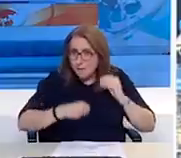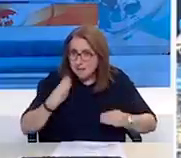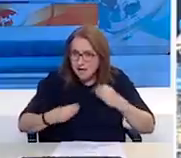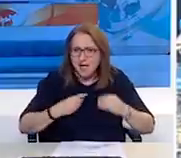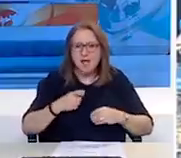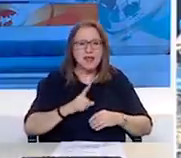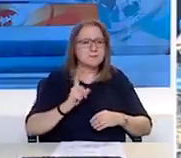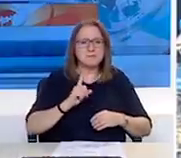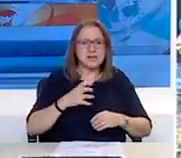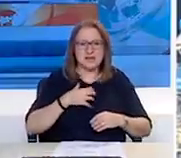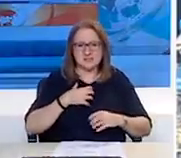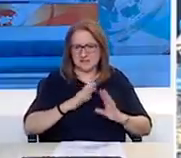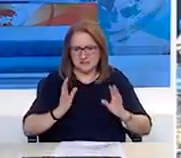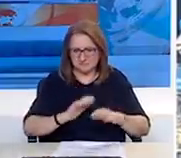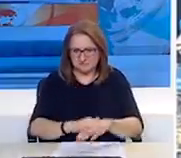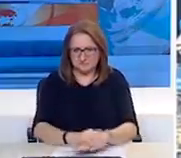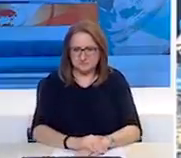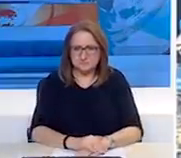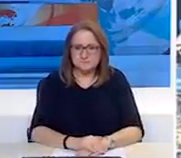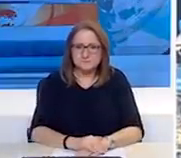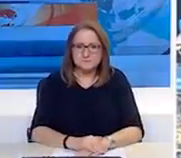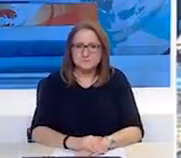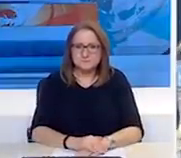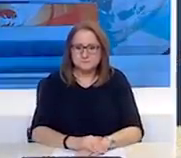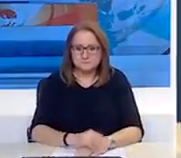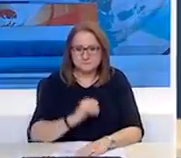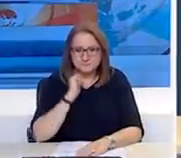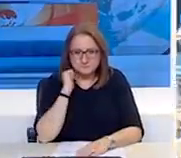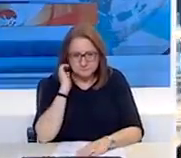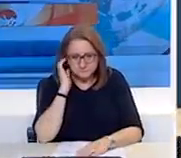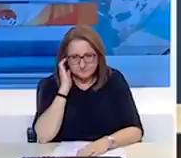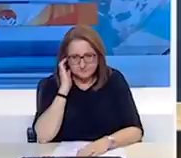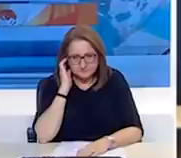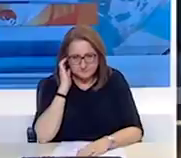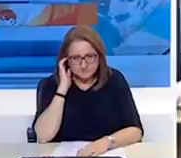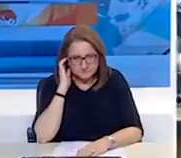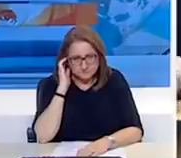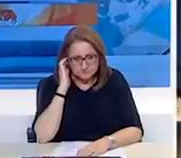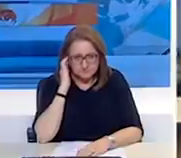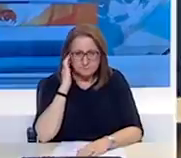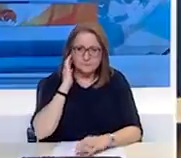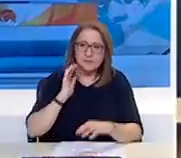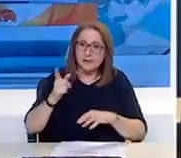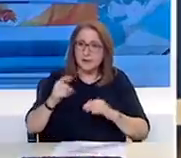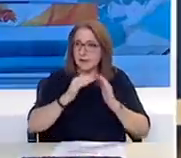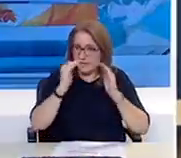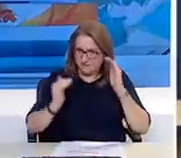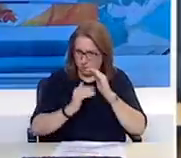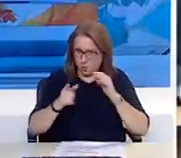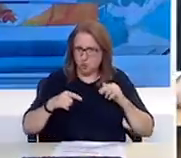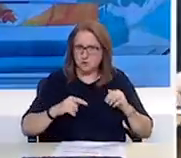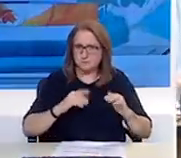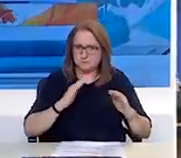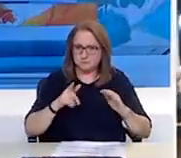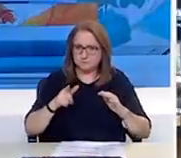να μας ανησυχούν. Βαδίζουμε πάντα με οδηγό την επιστήμη. Σχετικά με τη διευκρίνηση για τη μετακίνηση εντός